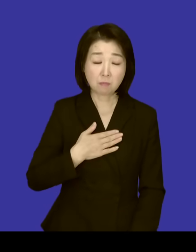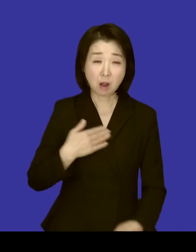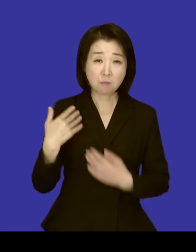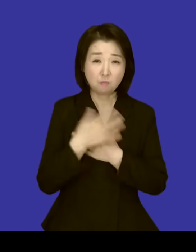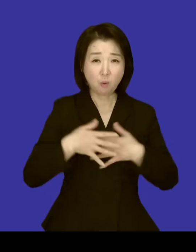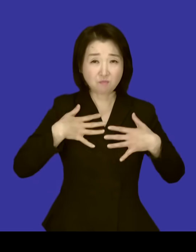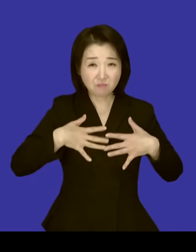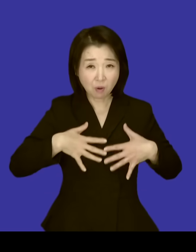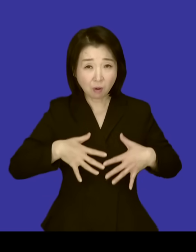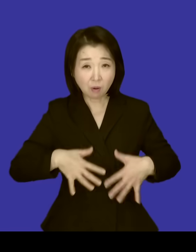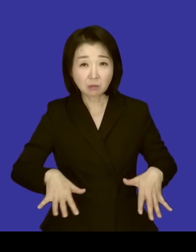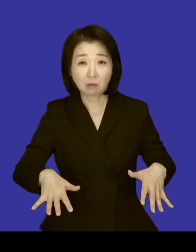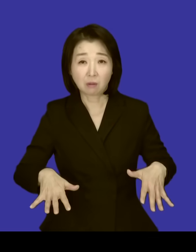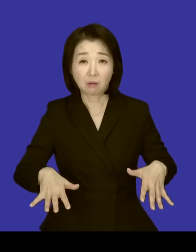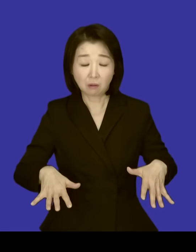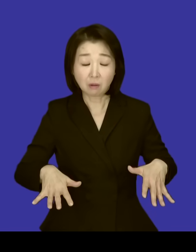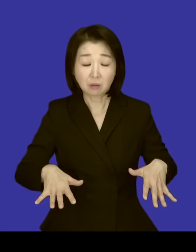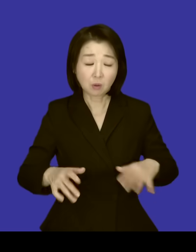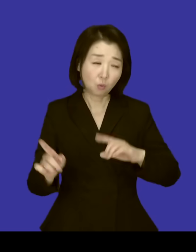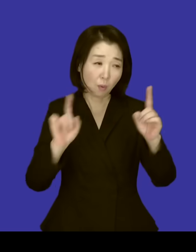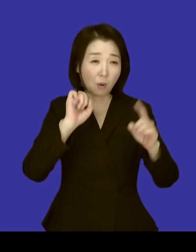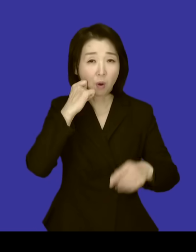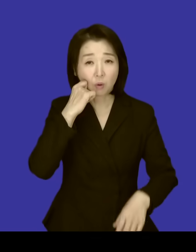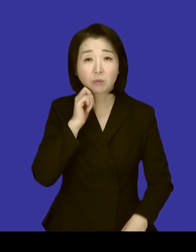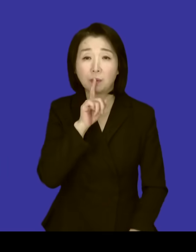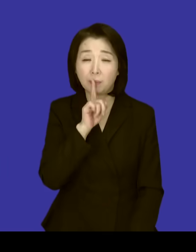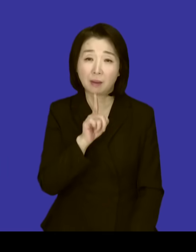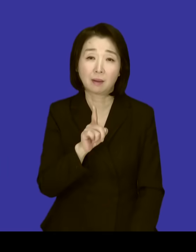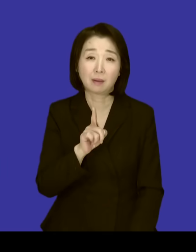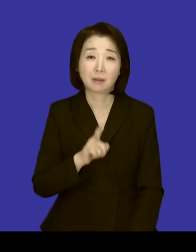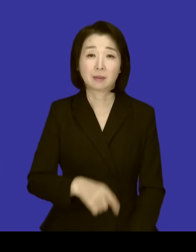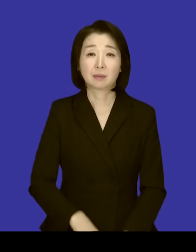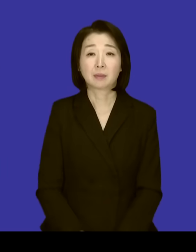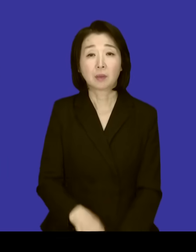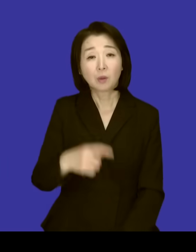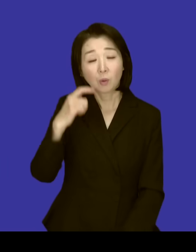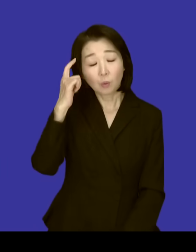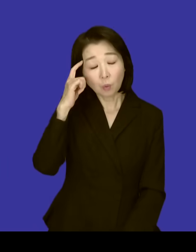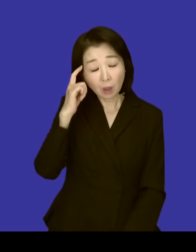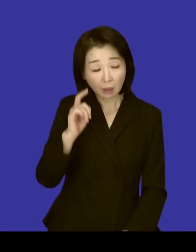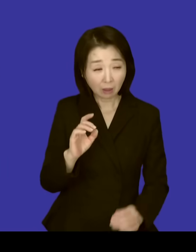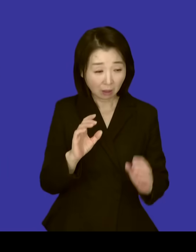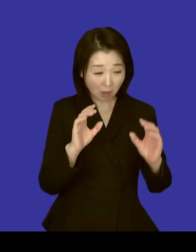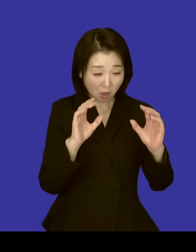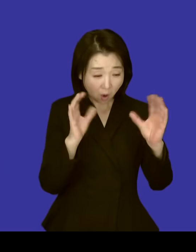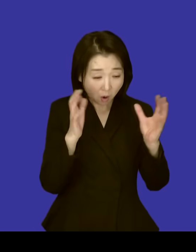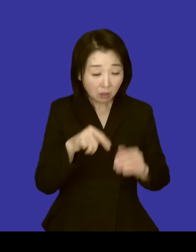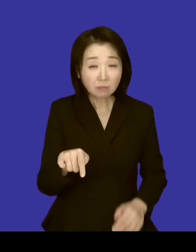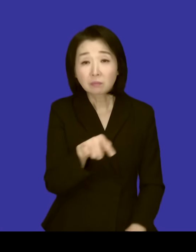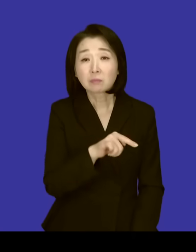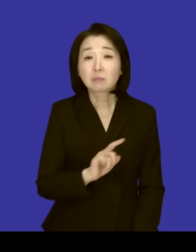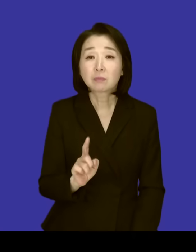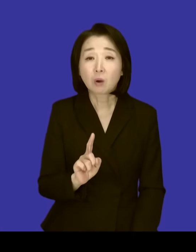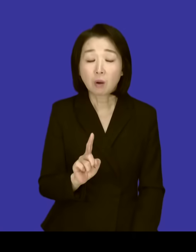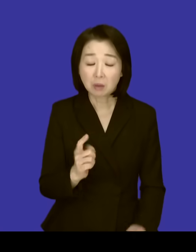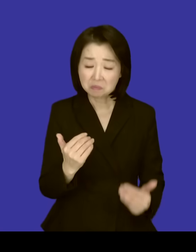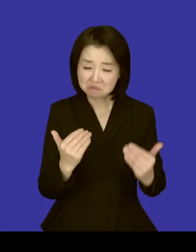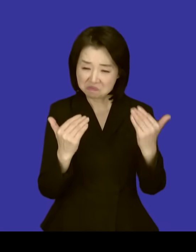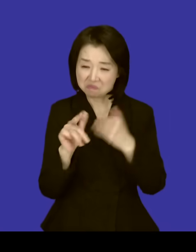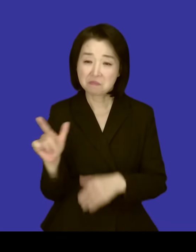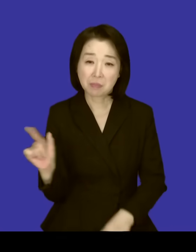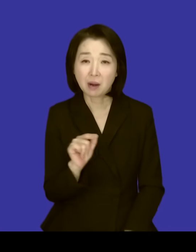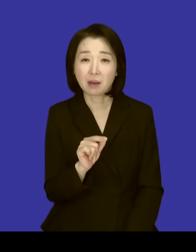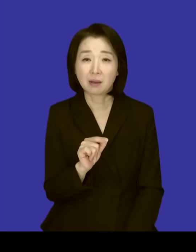좀 퍼져서 네. 회복이 어려울 수 있었겠다. 예. 왜냐면 어린애들 같은 경우는 이제 성장 속도가